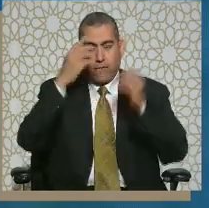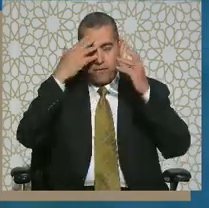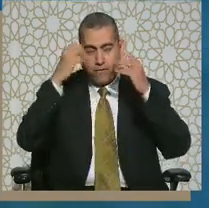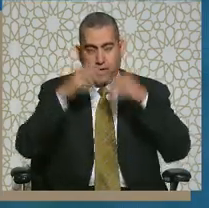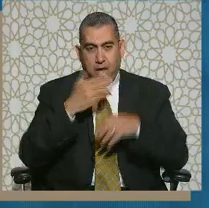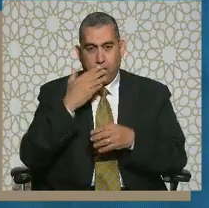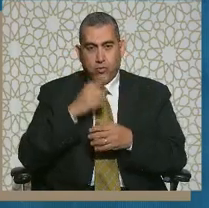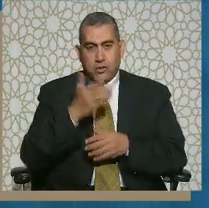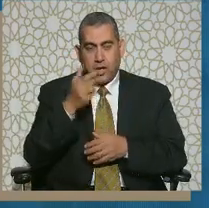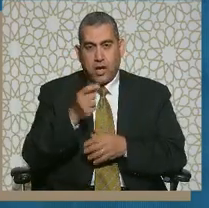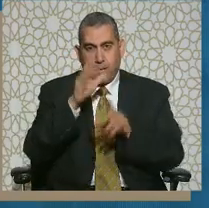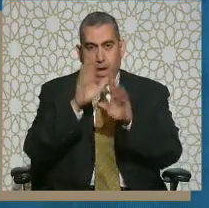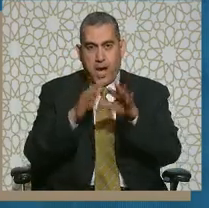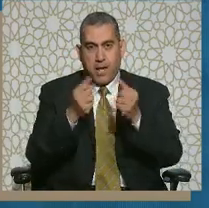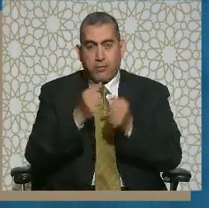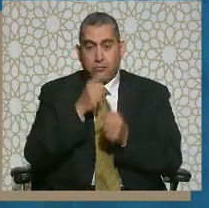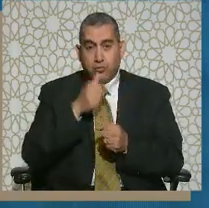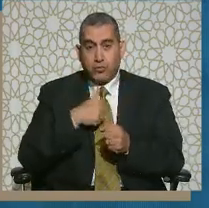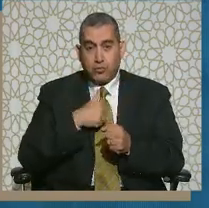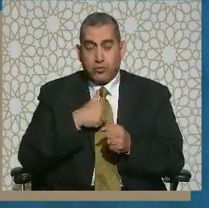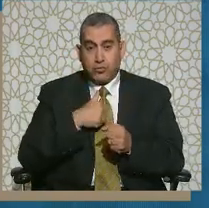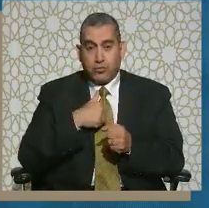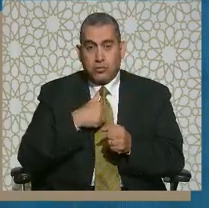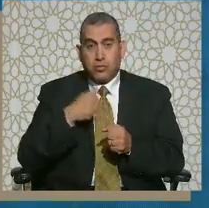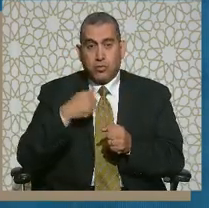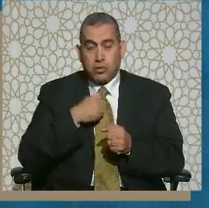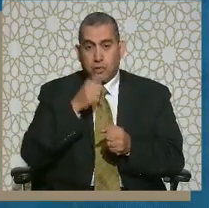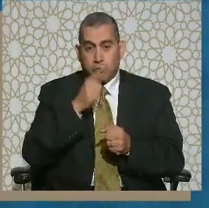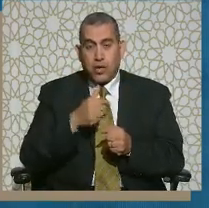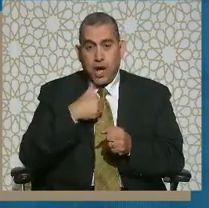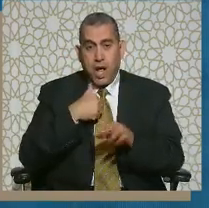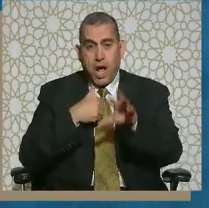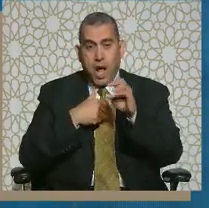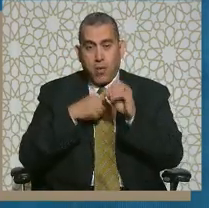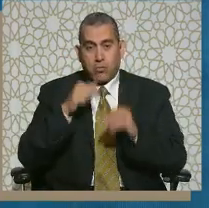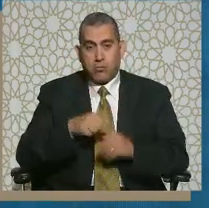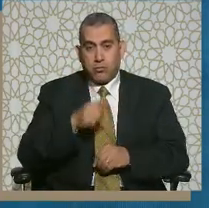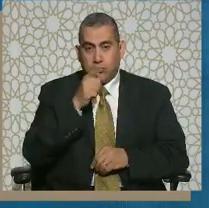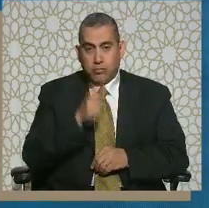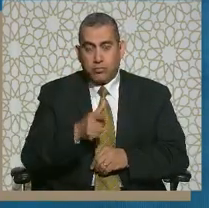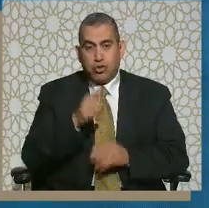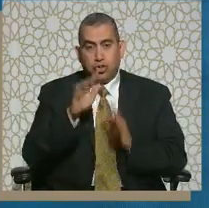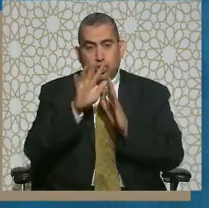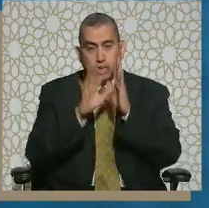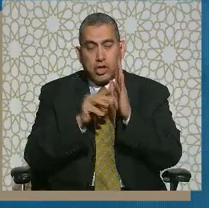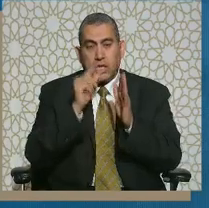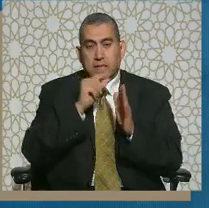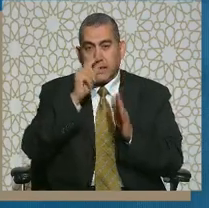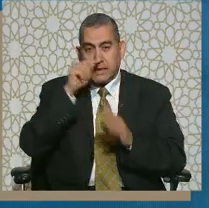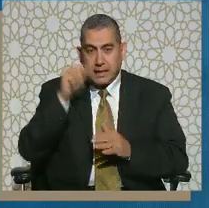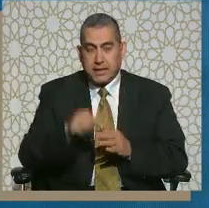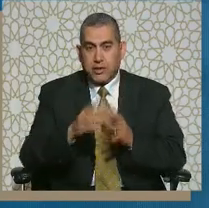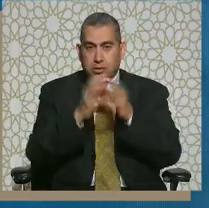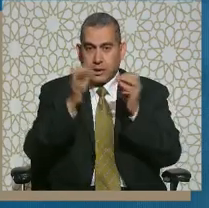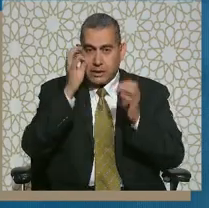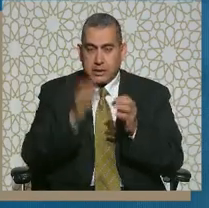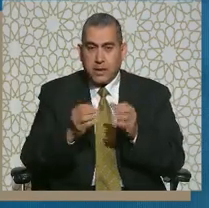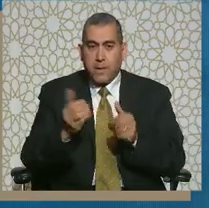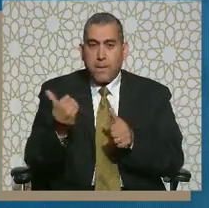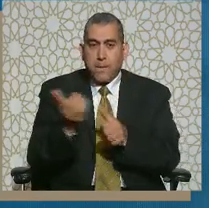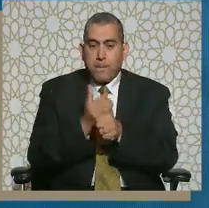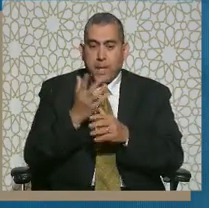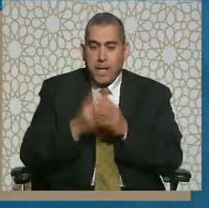لله الله يخليك والله يا دكتور عمرو انا بس عايزه حضرتك تتكلم بالشرع والدين ا مع مراه